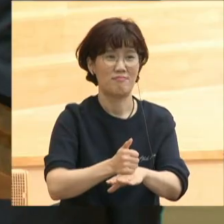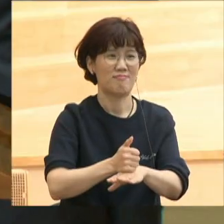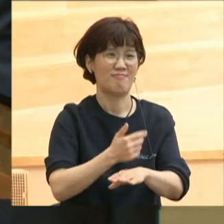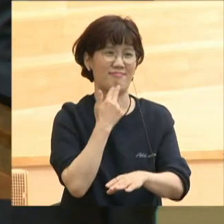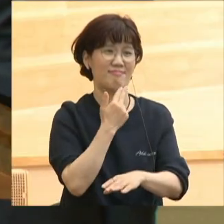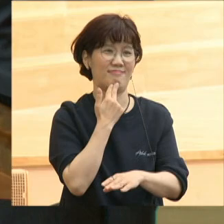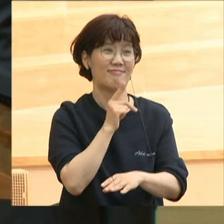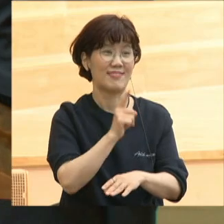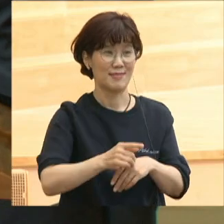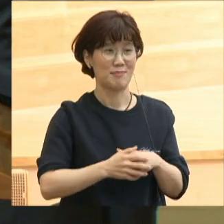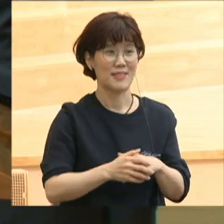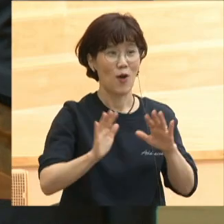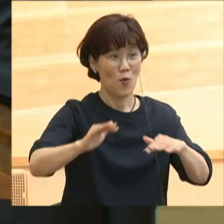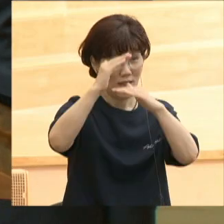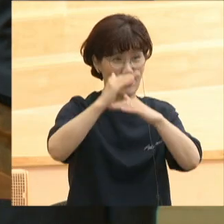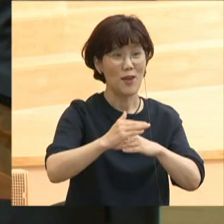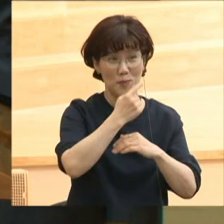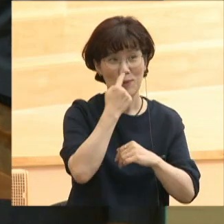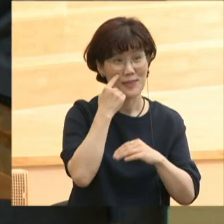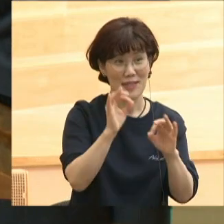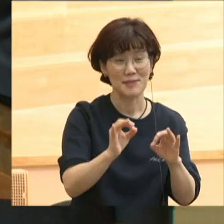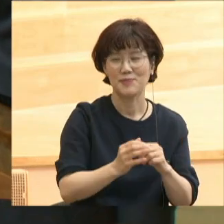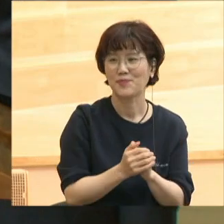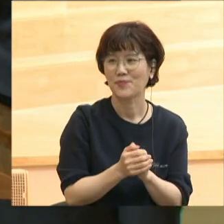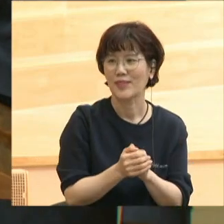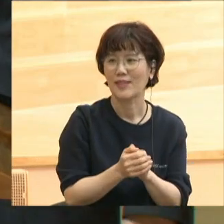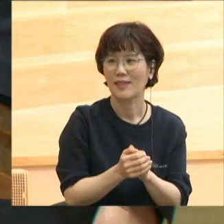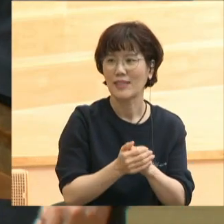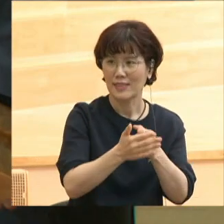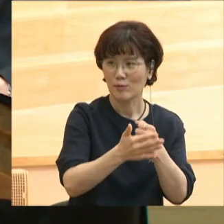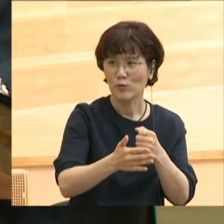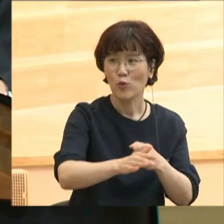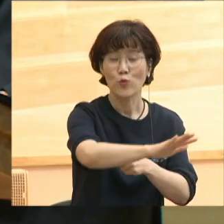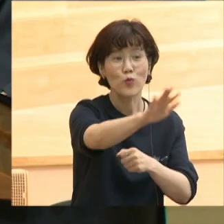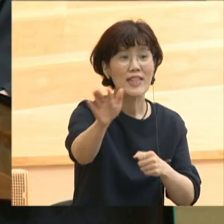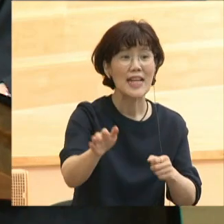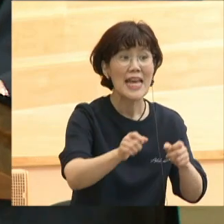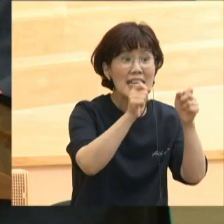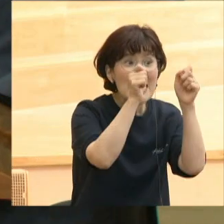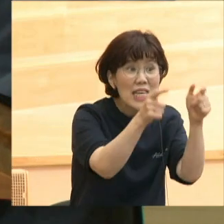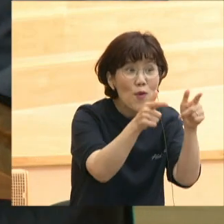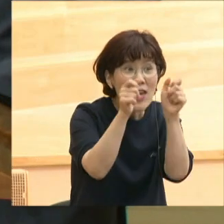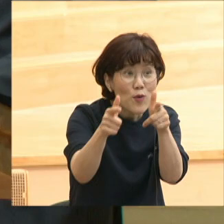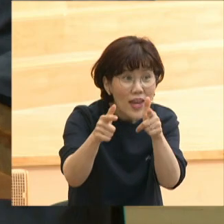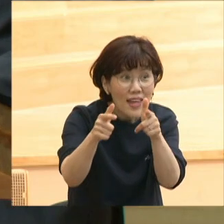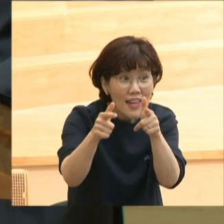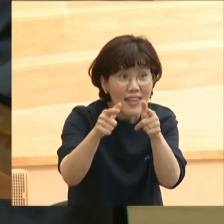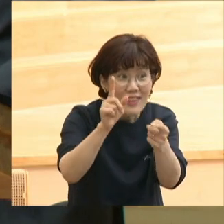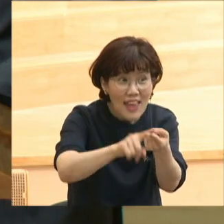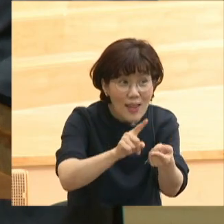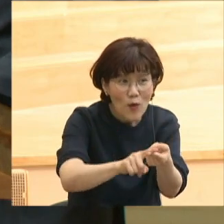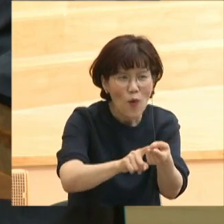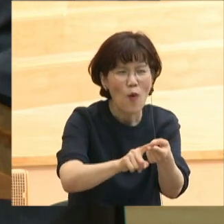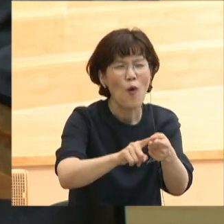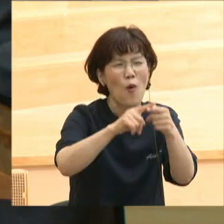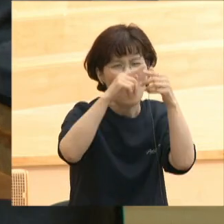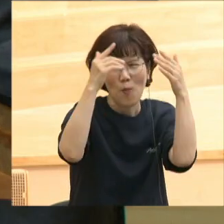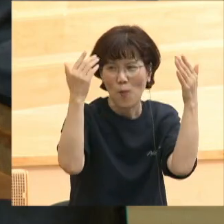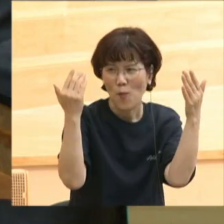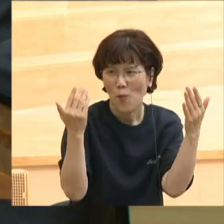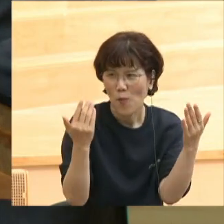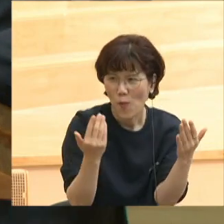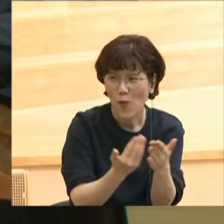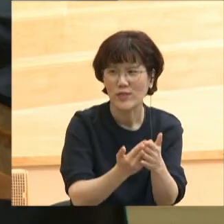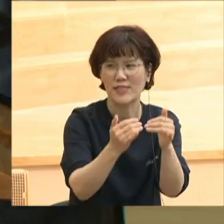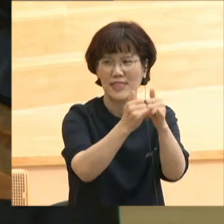본문도 보세요. 뭐라고 말하는가 여러분이 또 읽습니다. 시작. 그러므로 우리는 기회에 있는 대로 모든 이에게 착한 일을